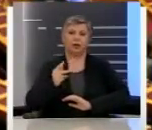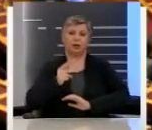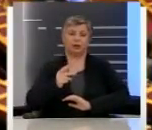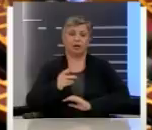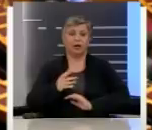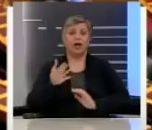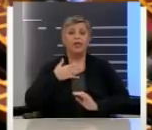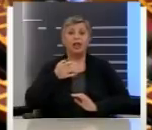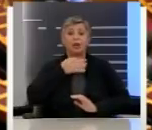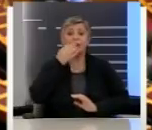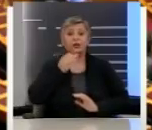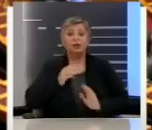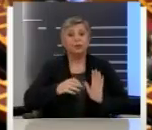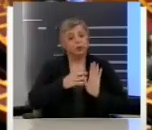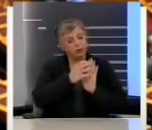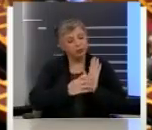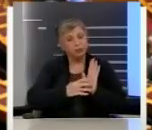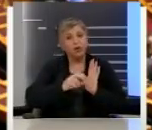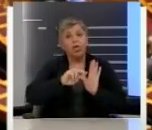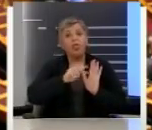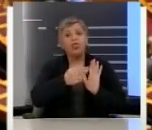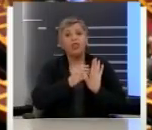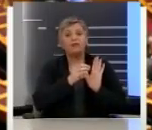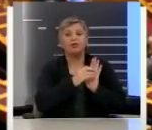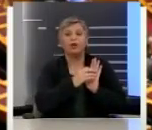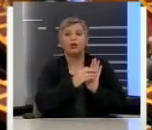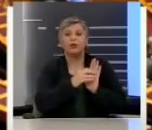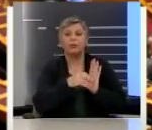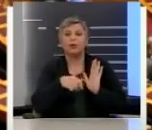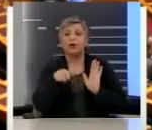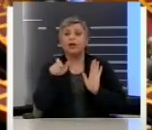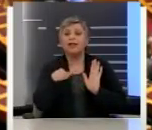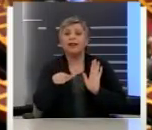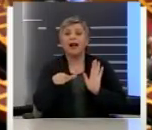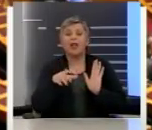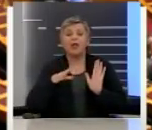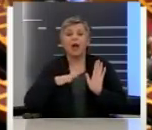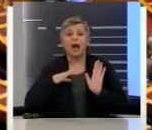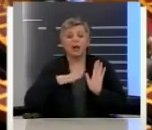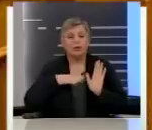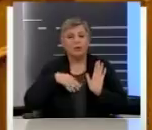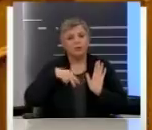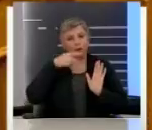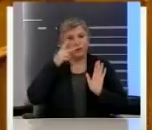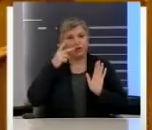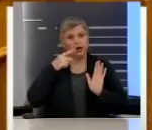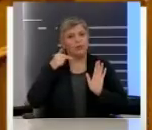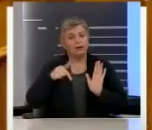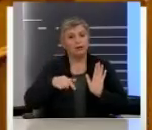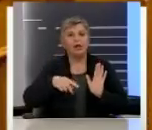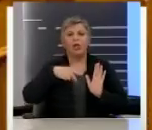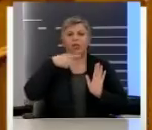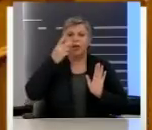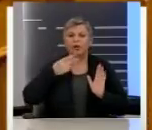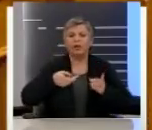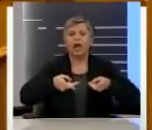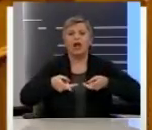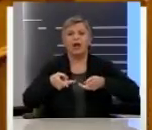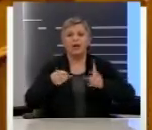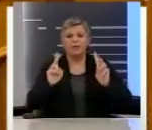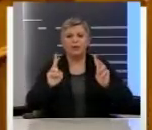δεύτερο άρθρο της αναφέρει ότι κάθε άνθρωπος δικαιούται να επικαλείται όλα τα δικαιώματα και όλες τις ελευθερίες χωρίς